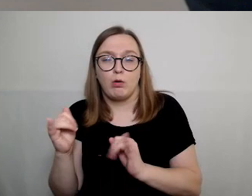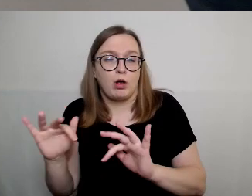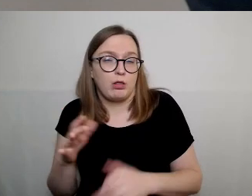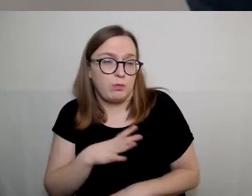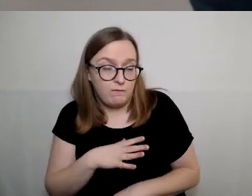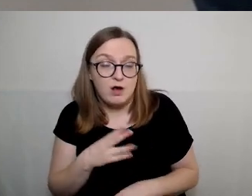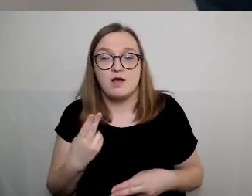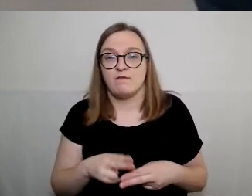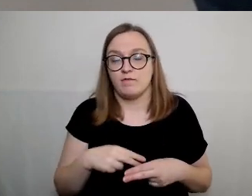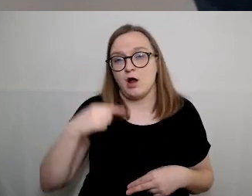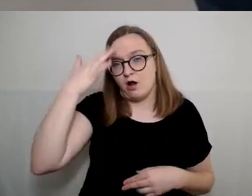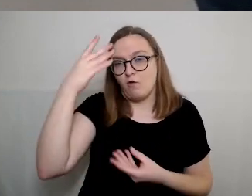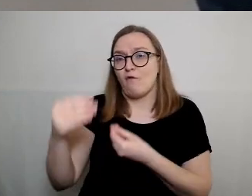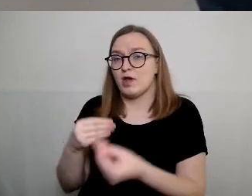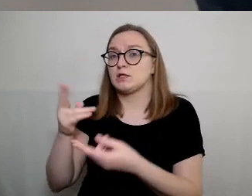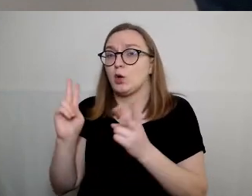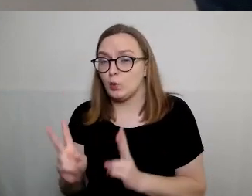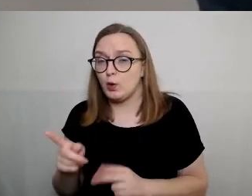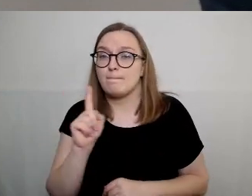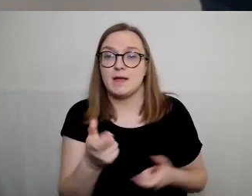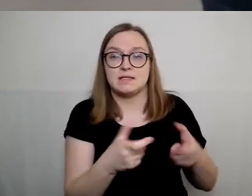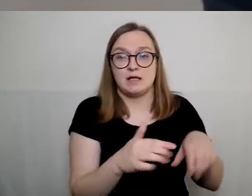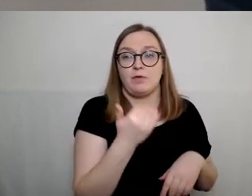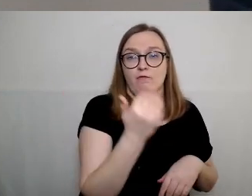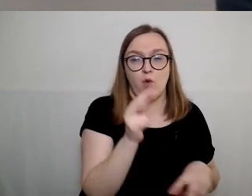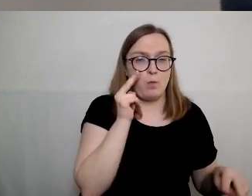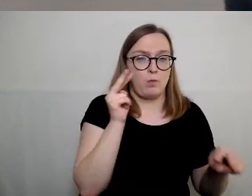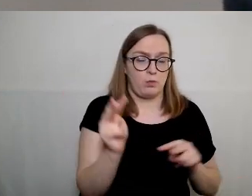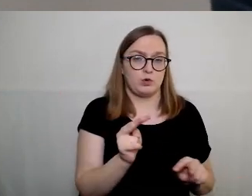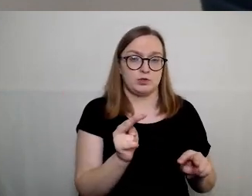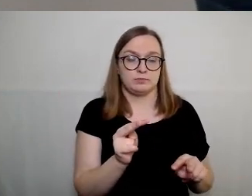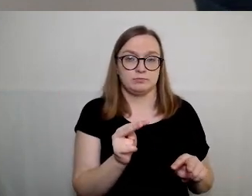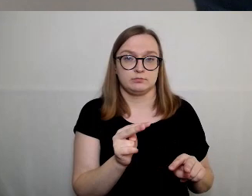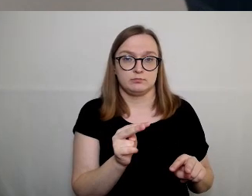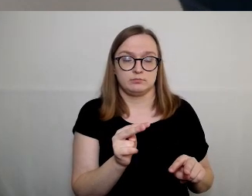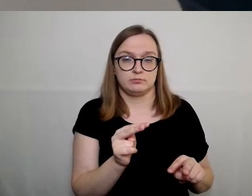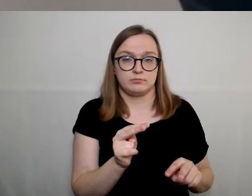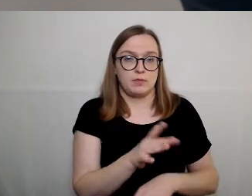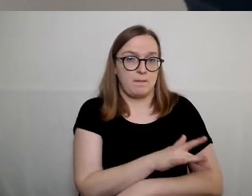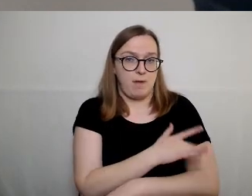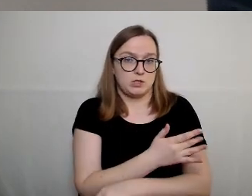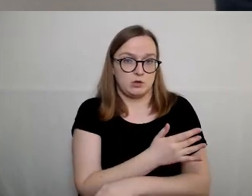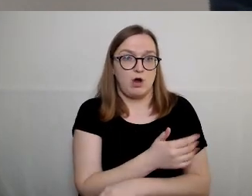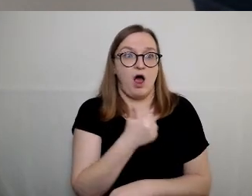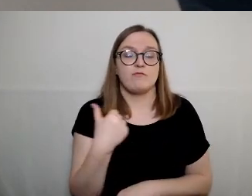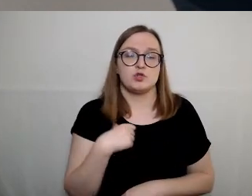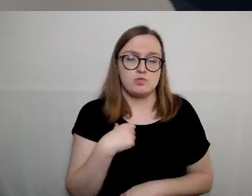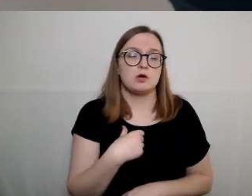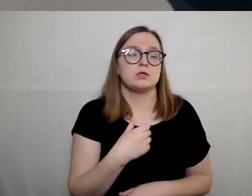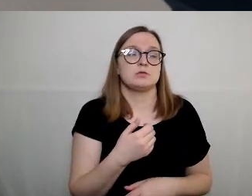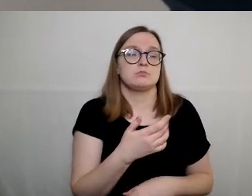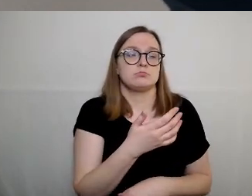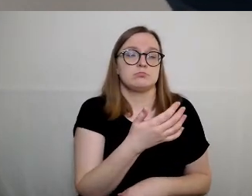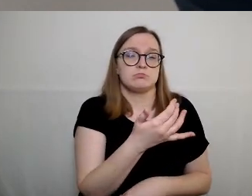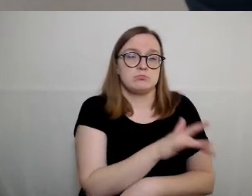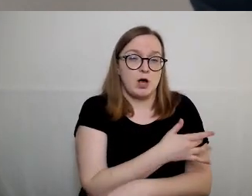kad verslas turi būti, bet savivaldybės požiūris, kad, nu, gautų paslaugą gyventojai kokybišką ir gerą, jis